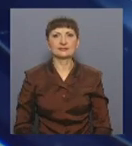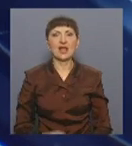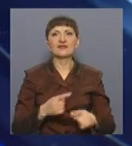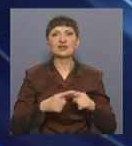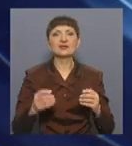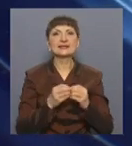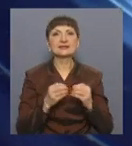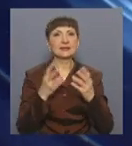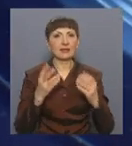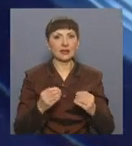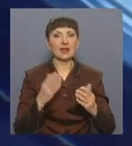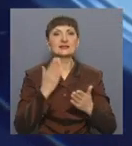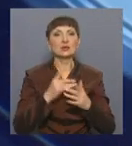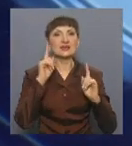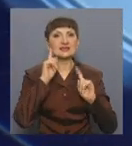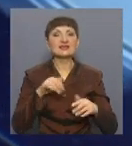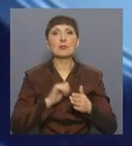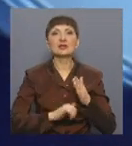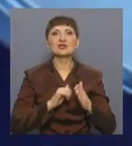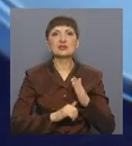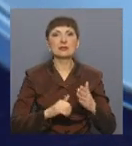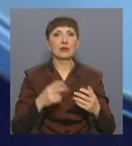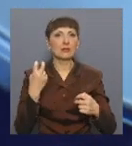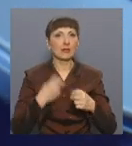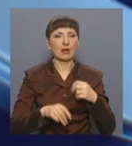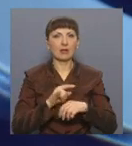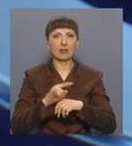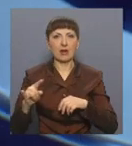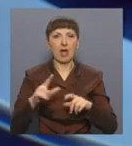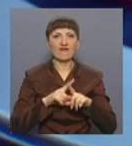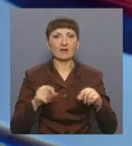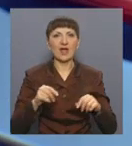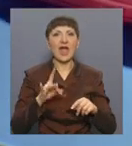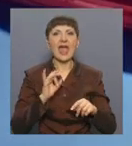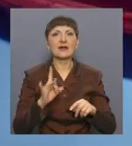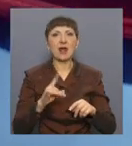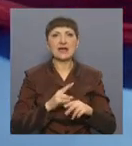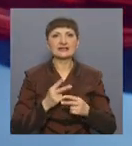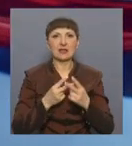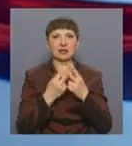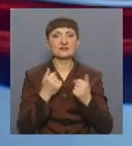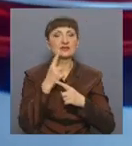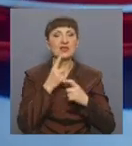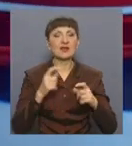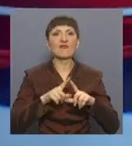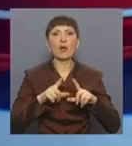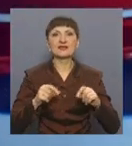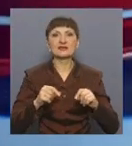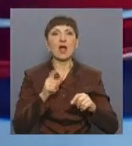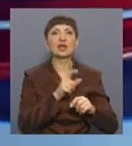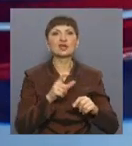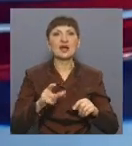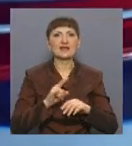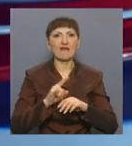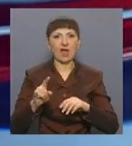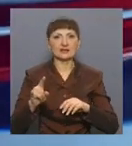В течение 10 дней станут известны причины неполадок лайнеров авиакомпании «Эйр Астана». Об этом сегодня заявили в Комитете гражданской